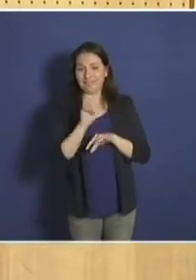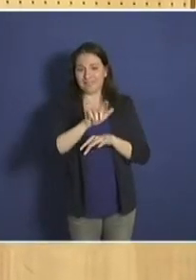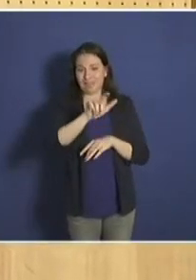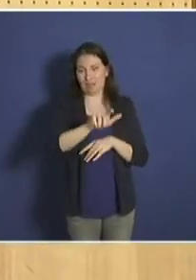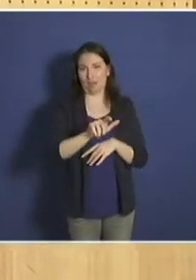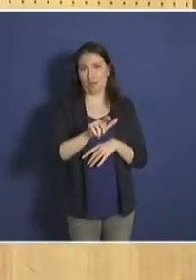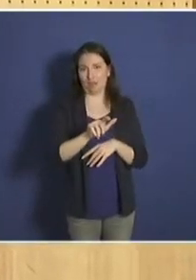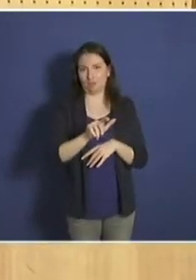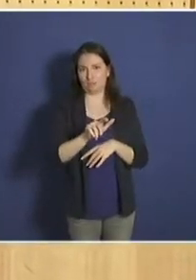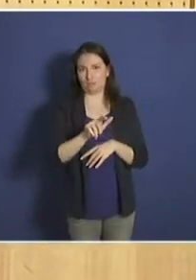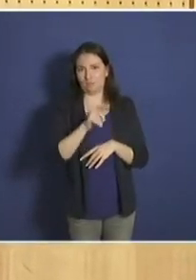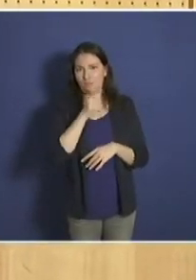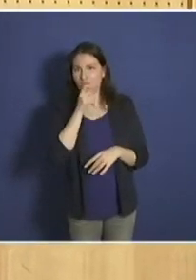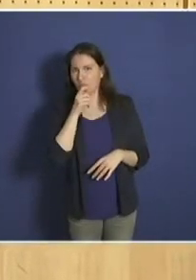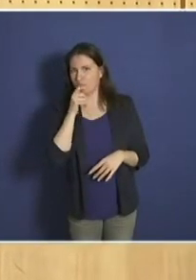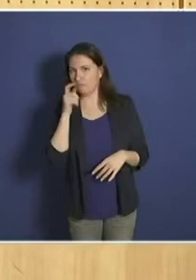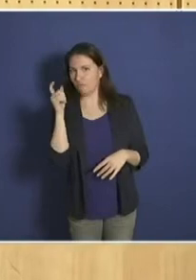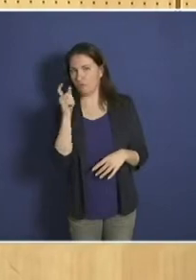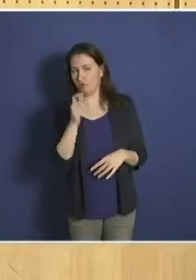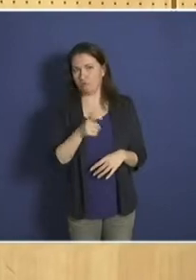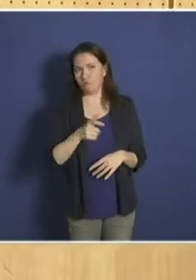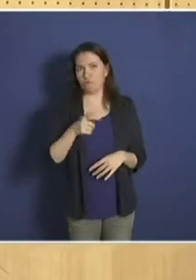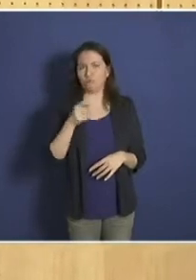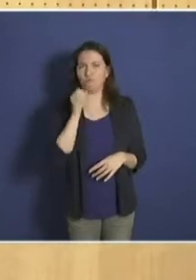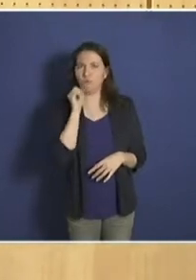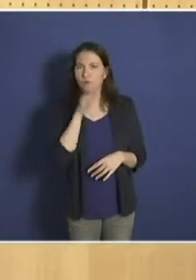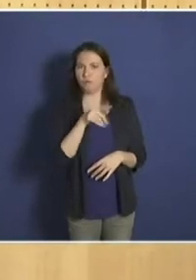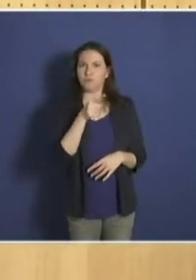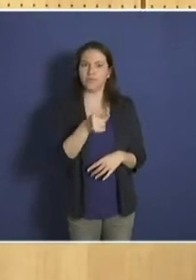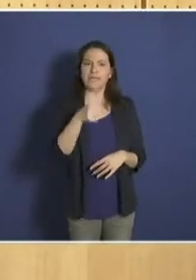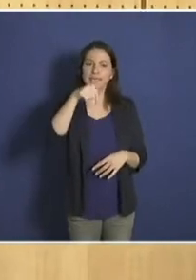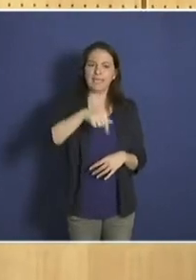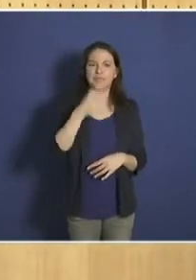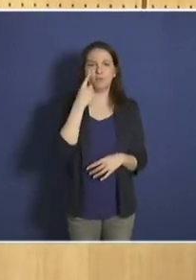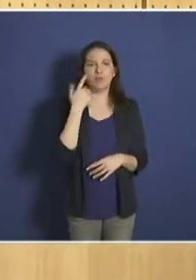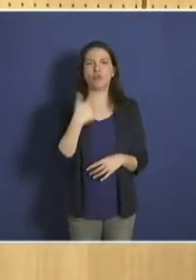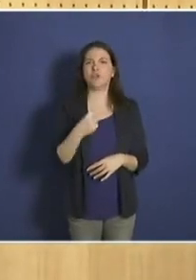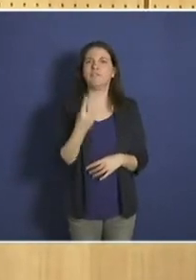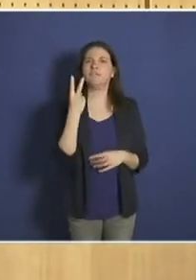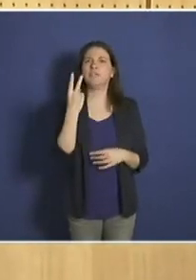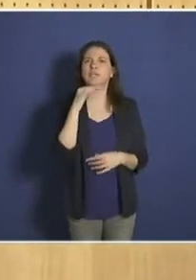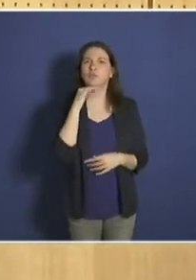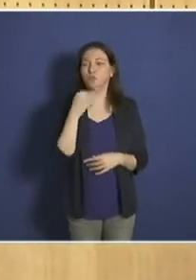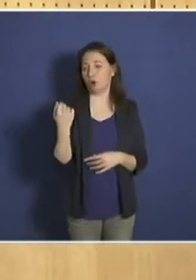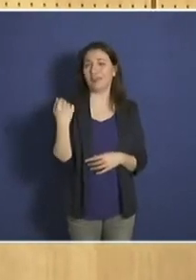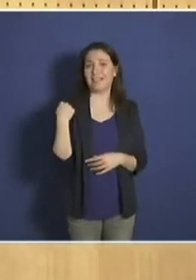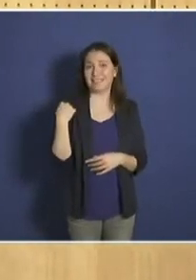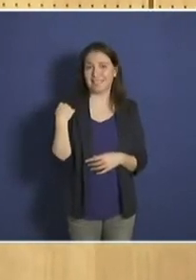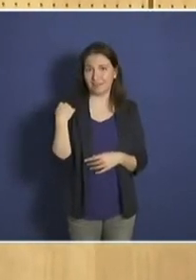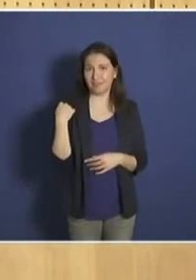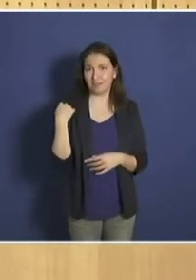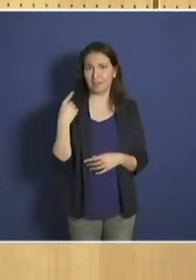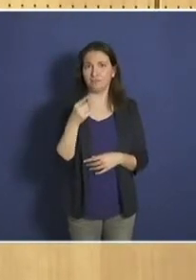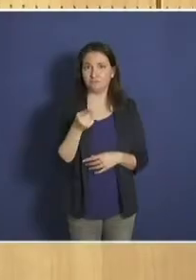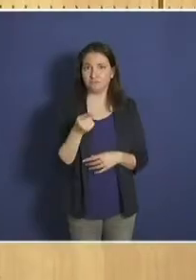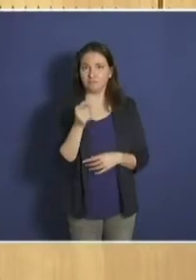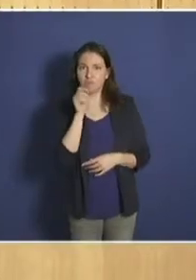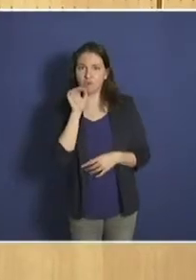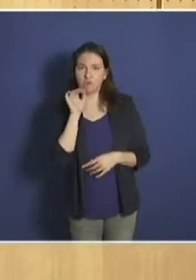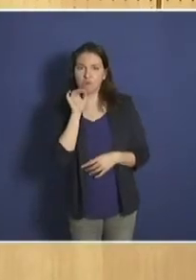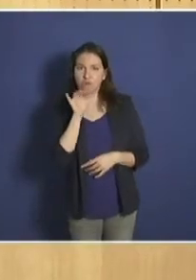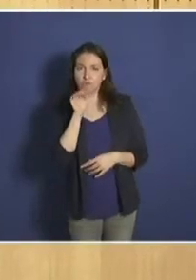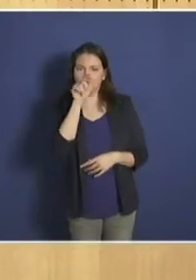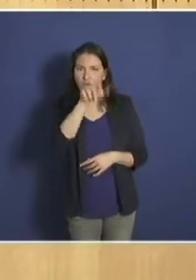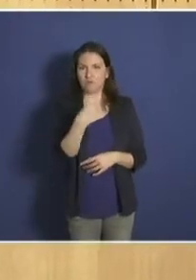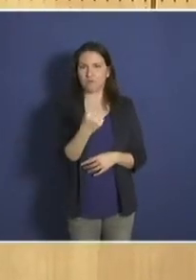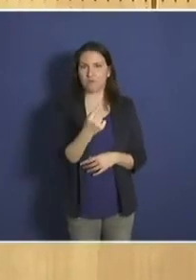Moment nicht genügend im Vordergrund steht. Auch in der Unionsfraktion wurde Ihnen gestern vorgeworfen, dass Sie sich einseitig beraten ließen. In